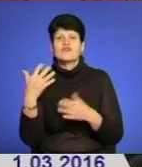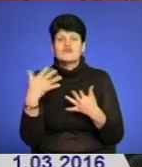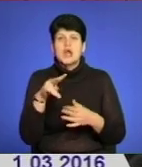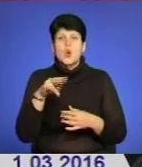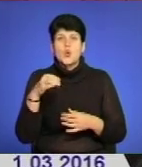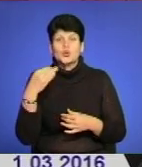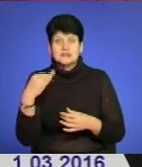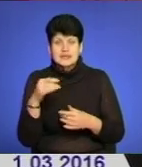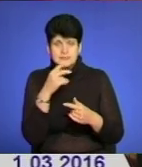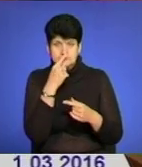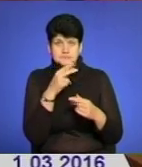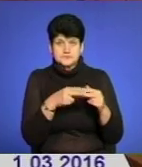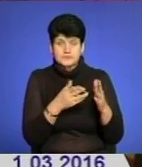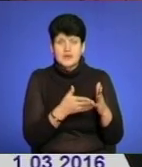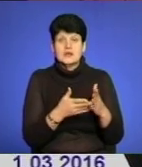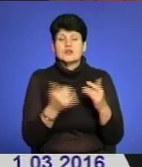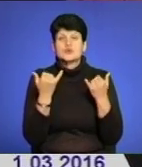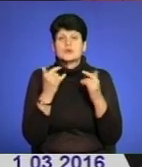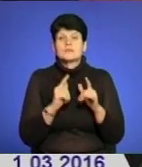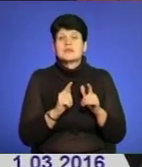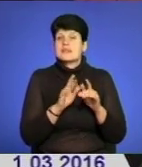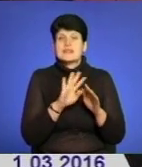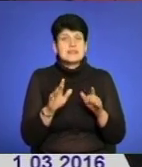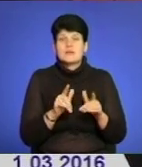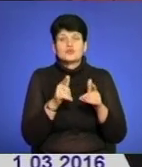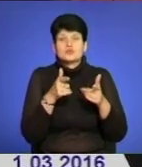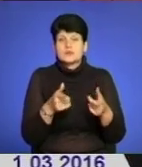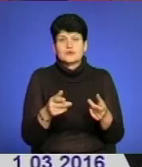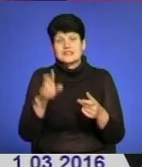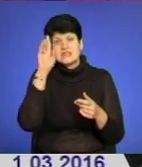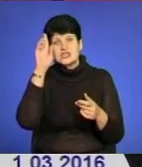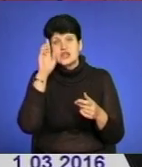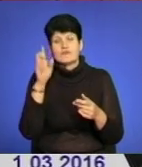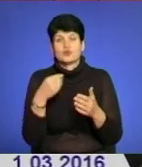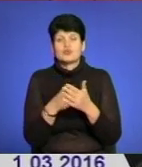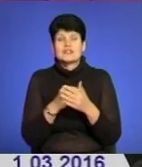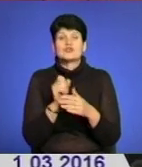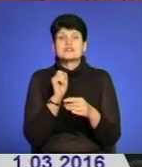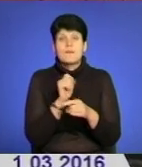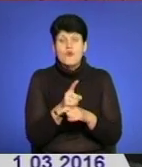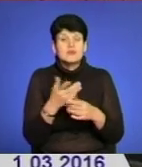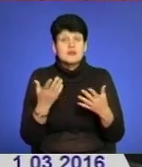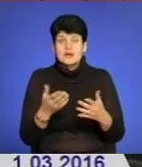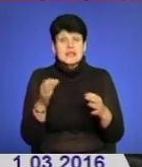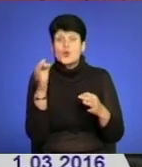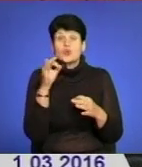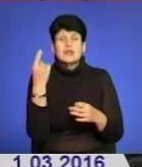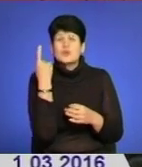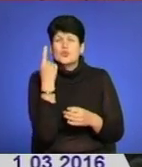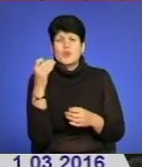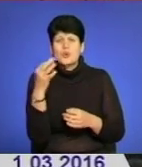завершенні. Сьогодні не поступило з державного бюджету, наголошую, так як це є державне замовлення, жодної копійки компенсації